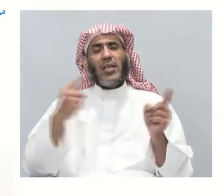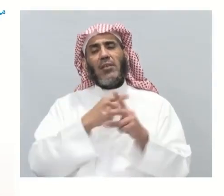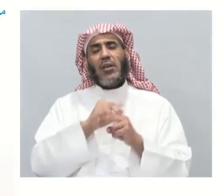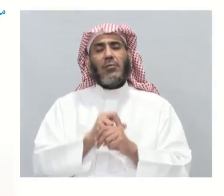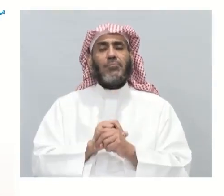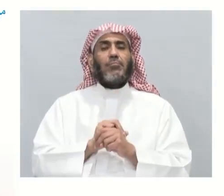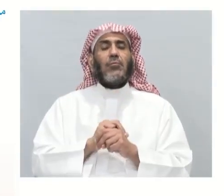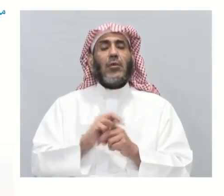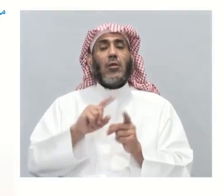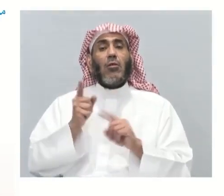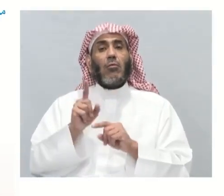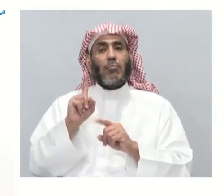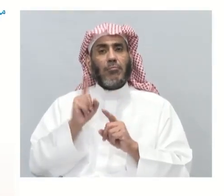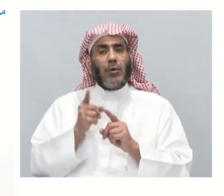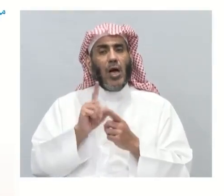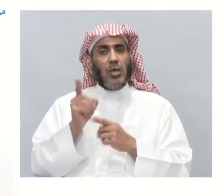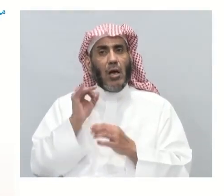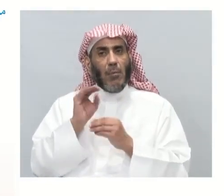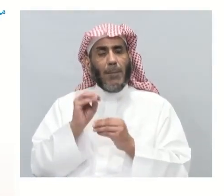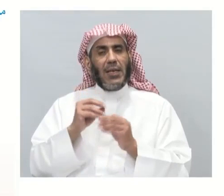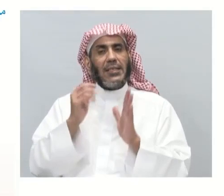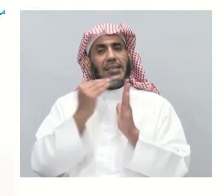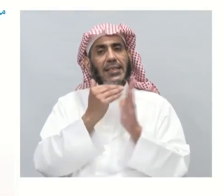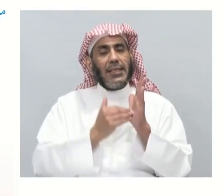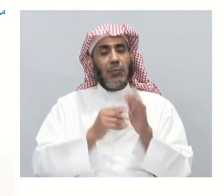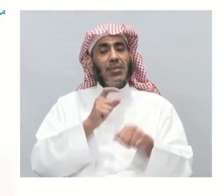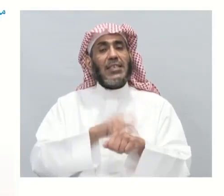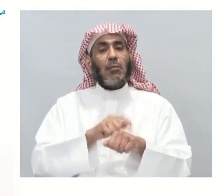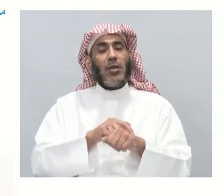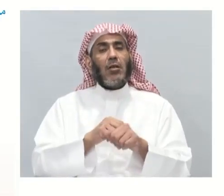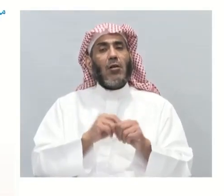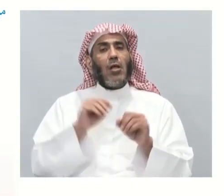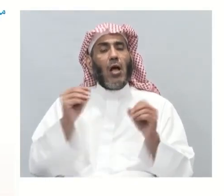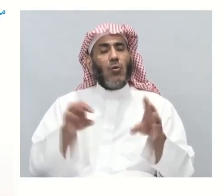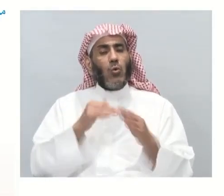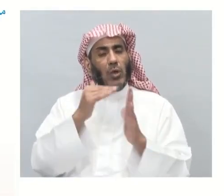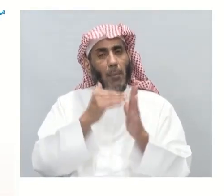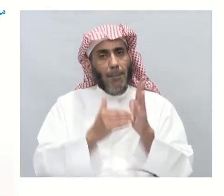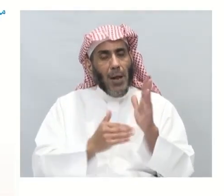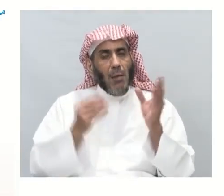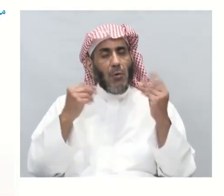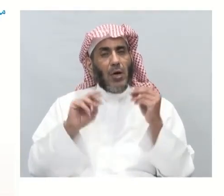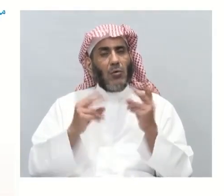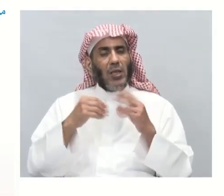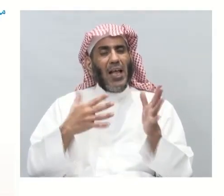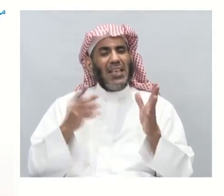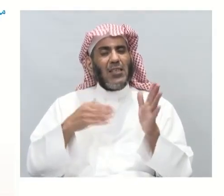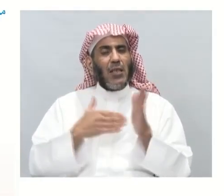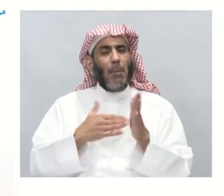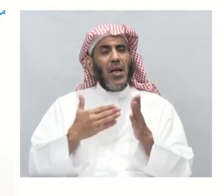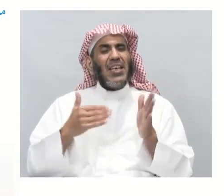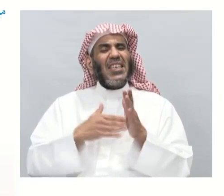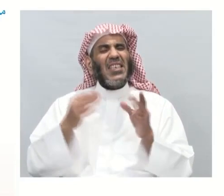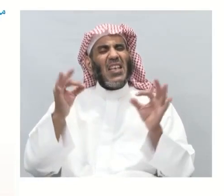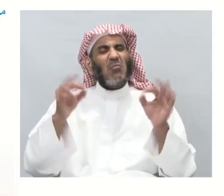عن هذا ثم اشار الى الترتيب الزمني كما ترى حيث يسرد المعلومات او الاحداث بحسب تسلسلها التاريخي